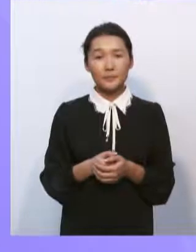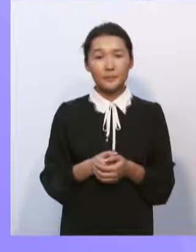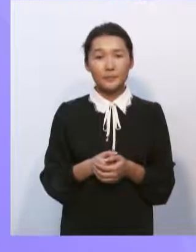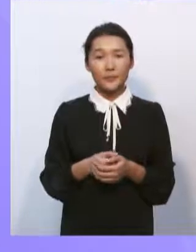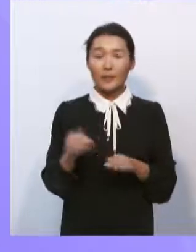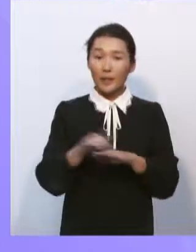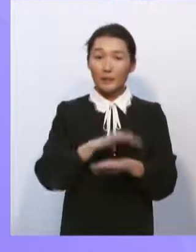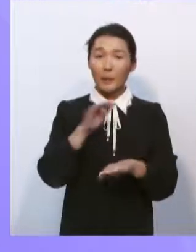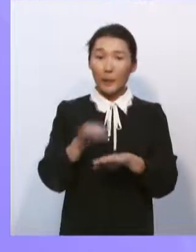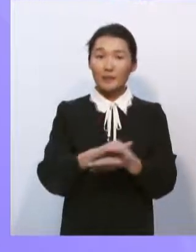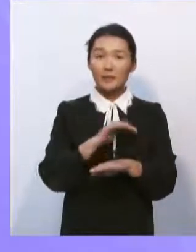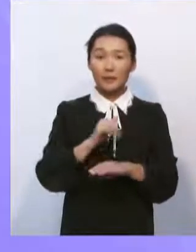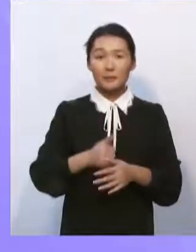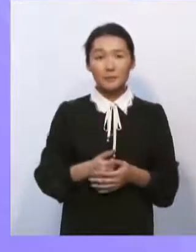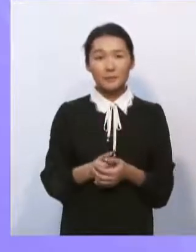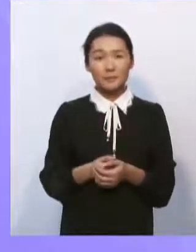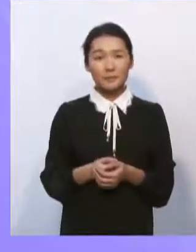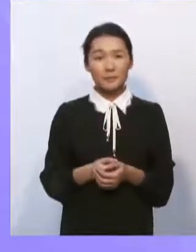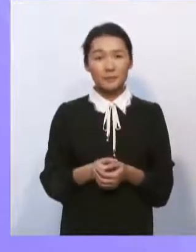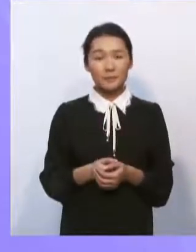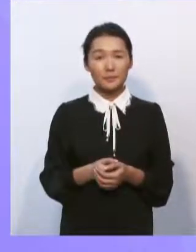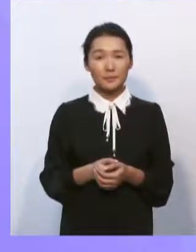Анда азаматсыңар.